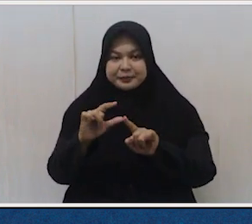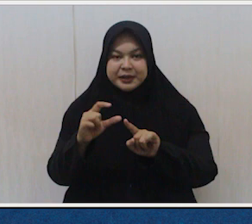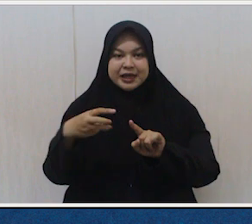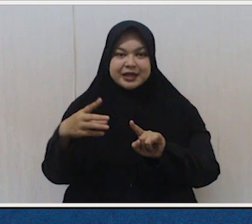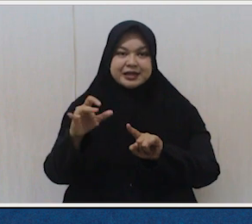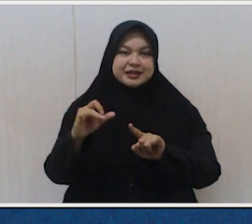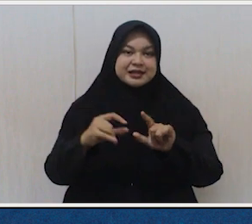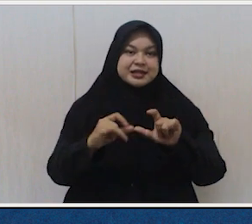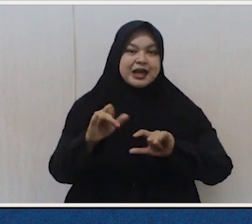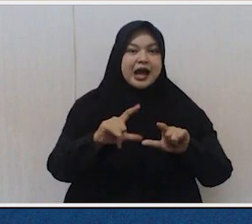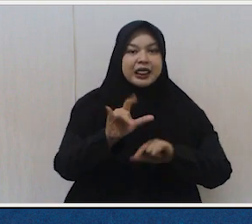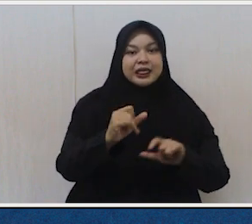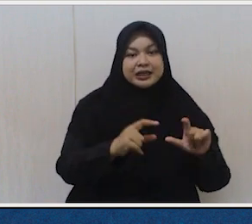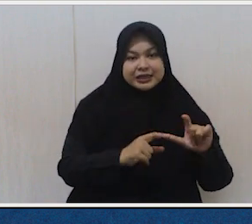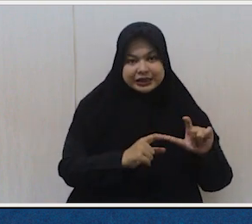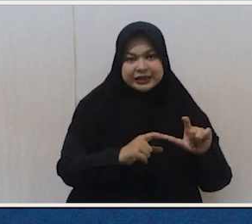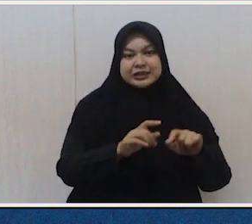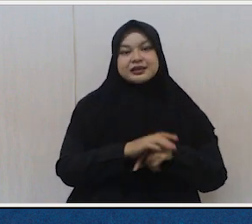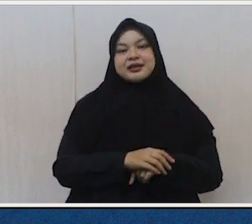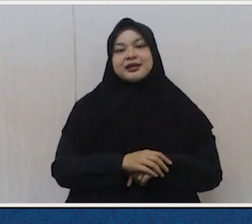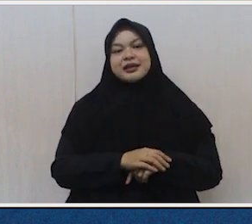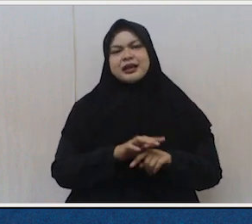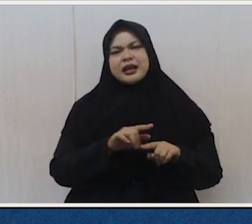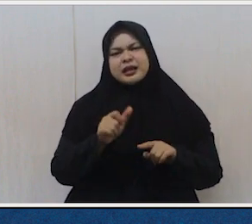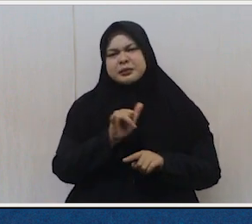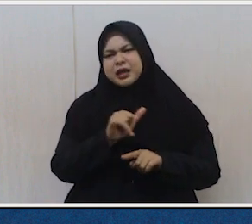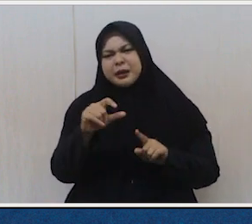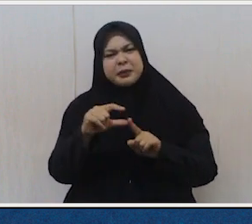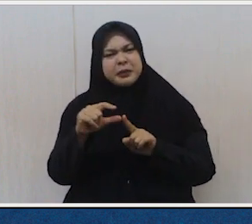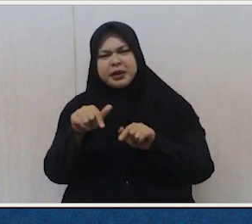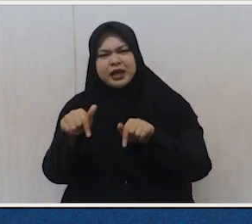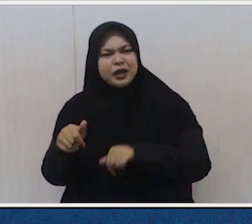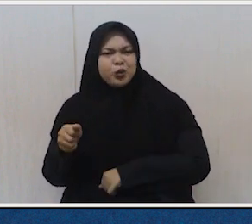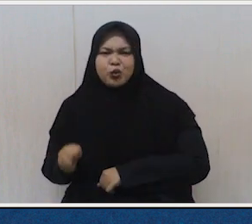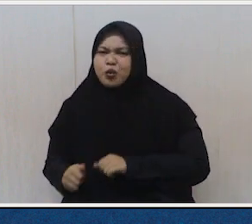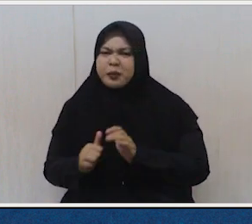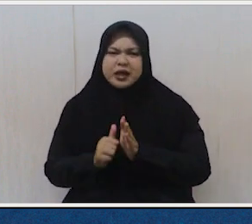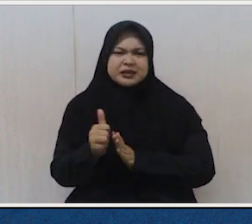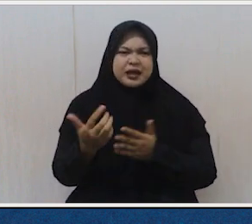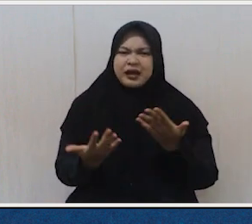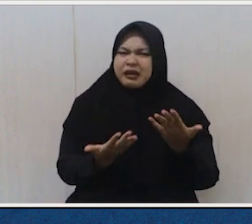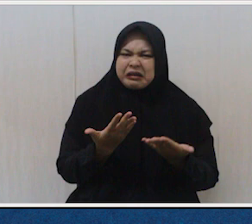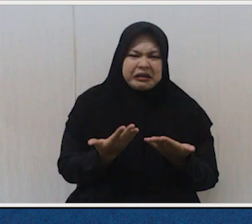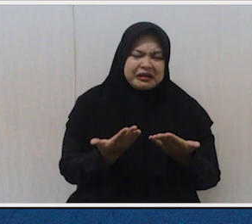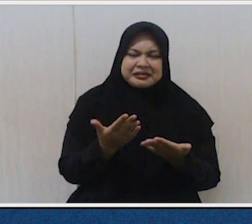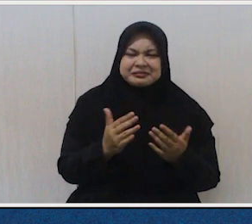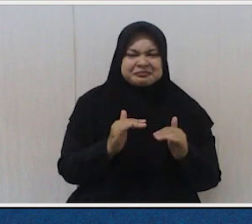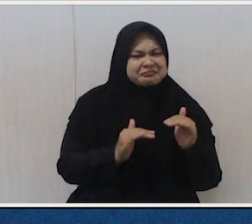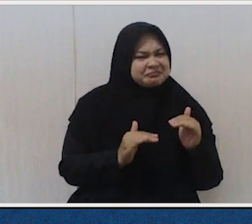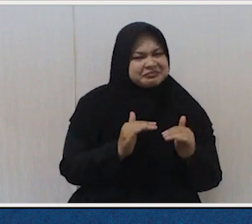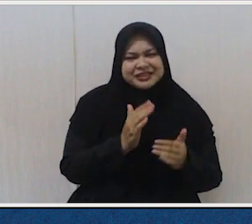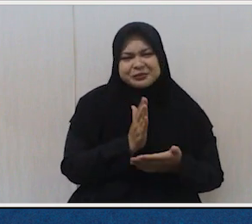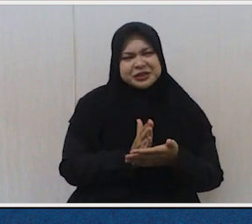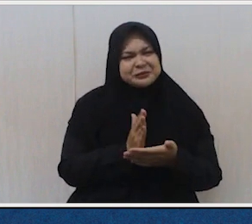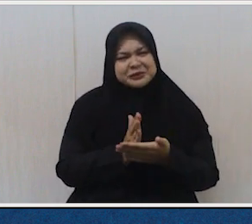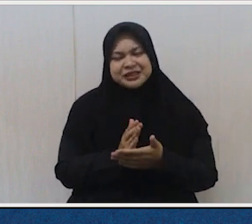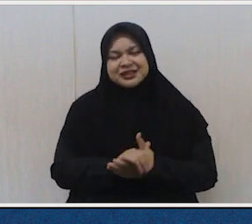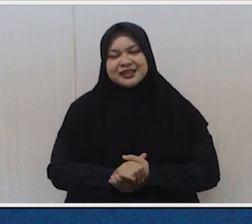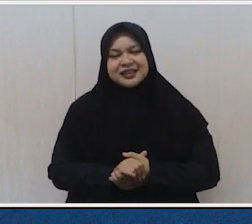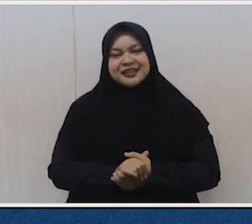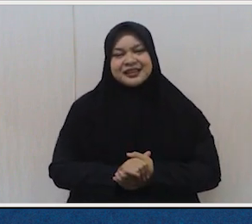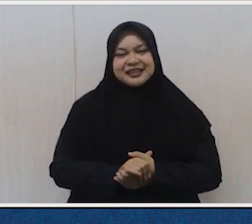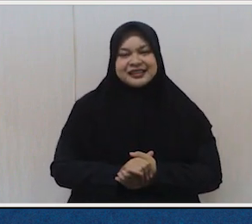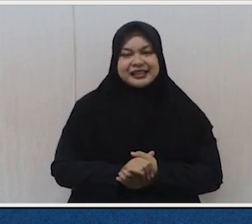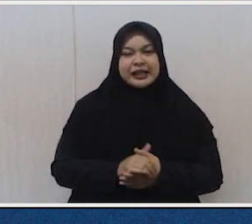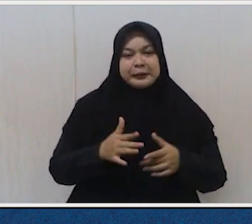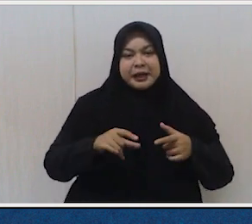hukum acara yang berbeda gitu kan dan kayaknya PP ini sebenarnya hukum acara ya kalau kita sem-semi lah ya